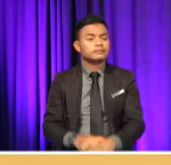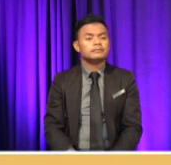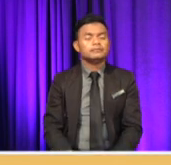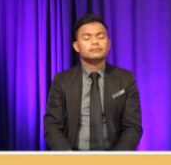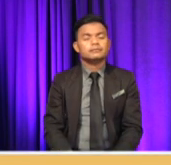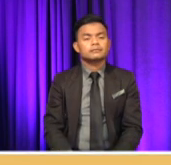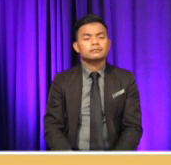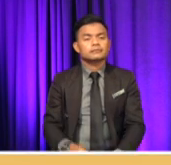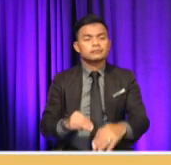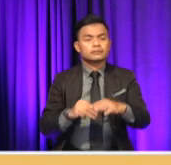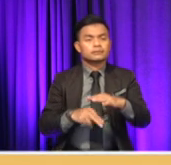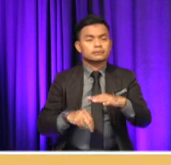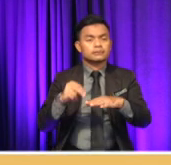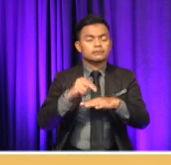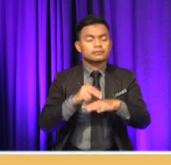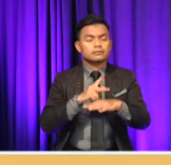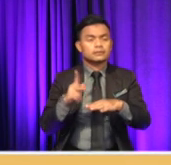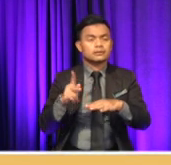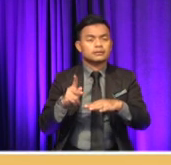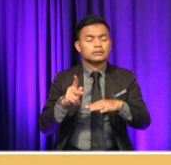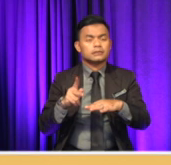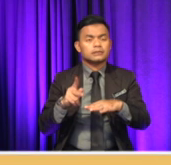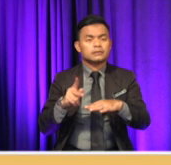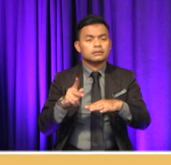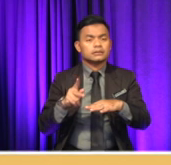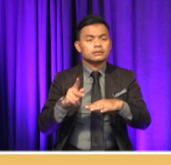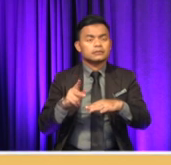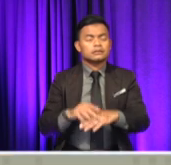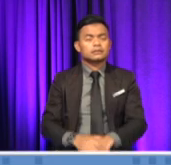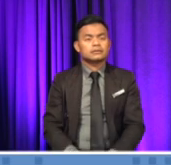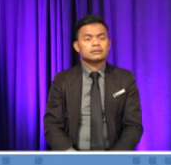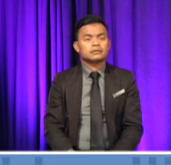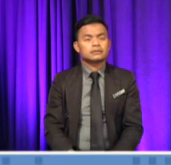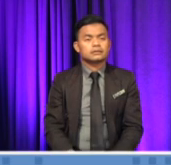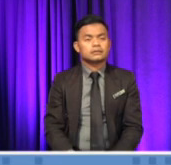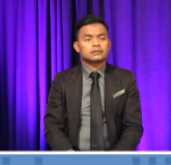menaikkan atau menurunkan kepada nilai yang dikehendaki nama pengubah